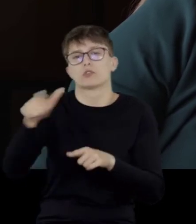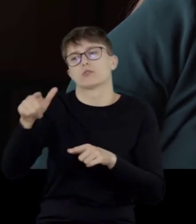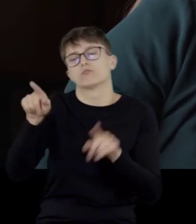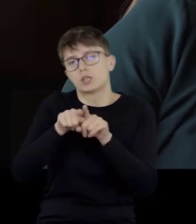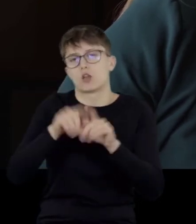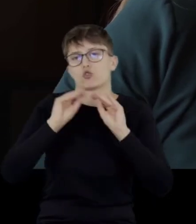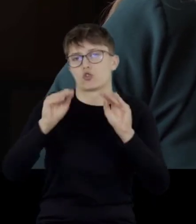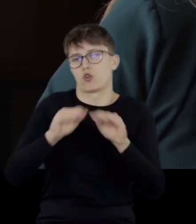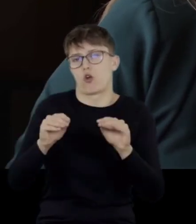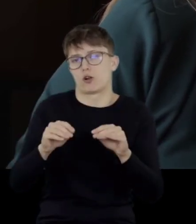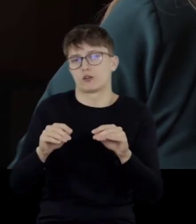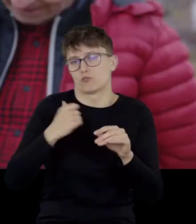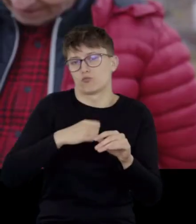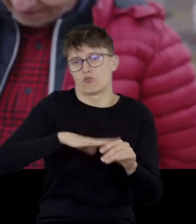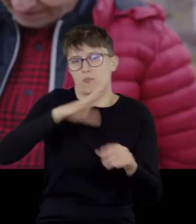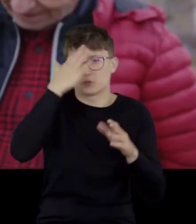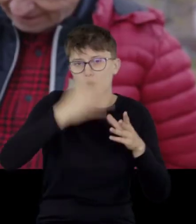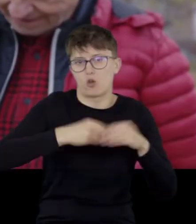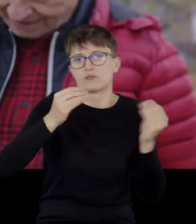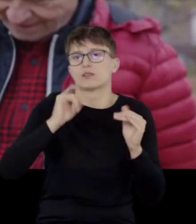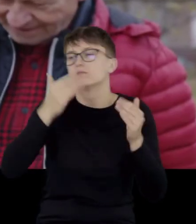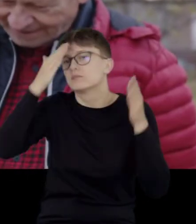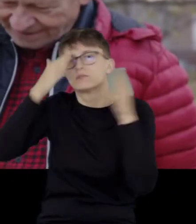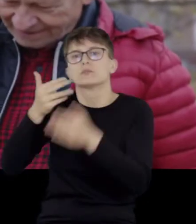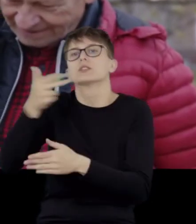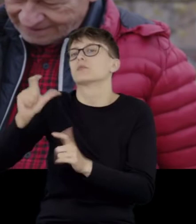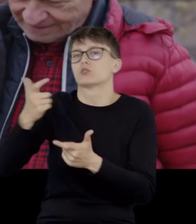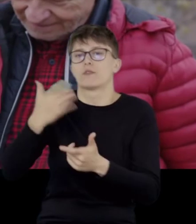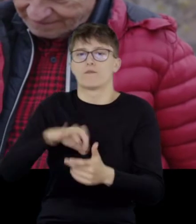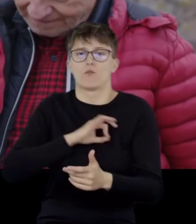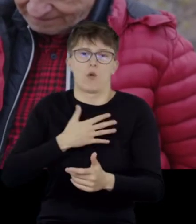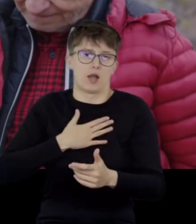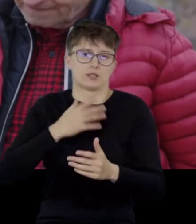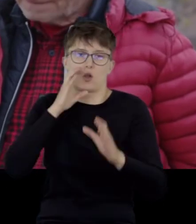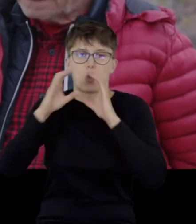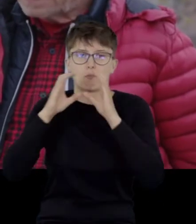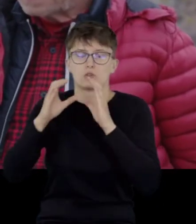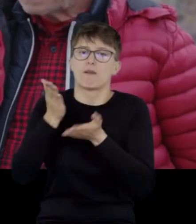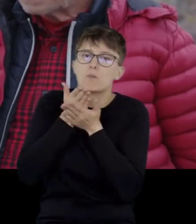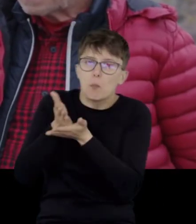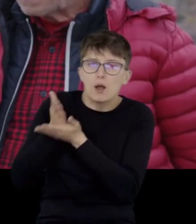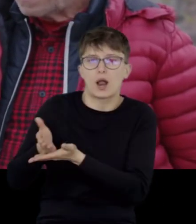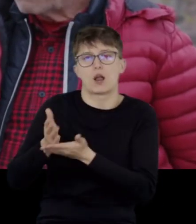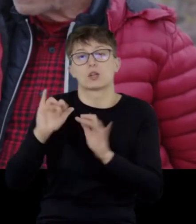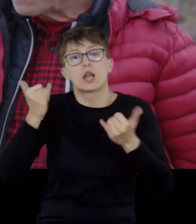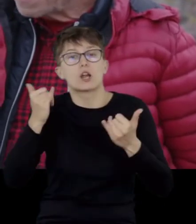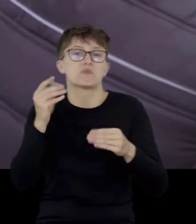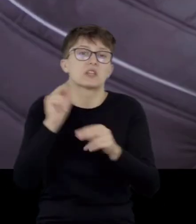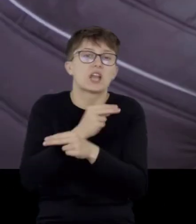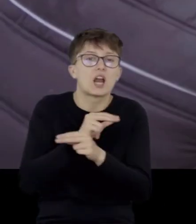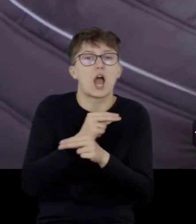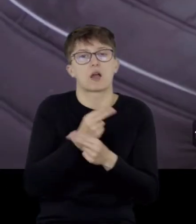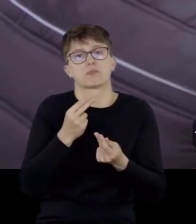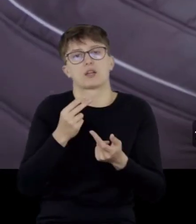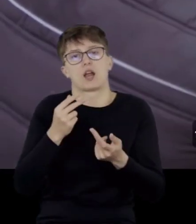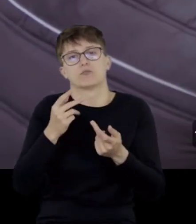takie szkolenia rozwijające się pod kątem właśnie komunikacji, w pomaganiu, może przy jakiejś tam terapii.